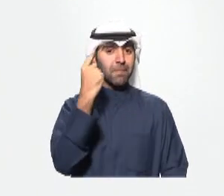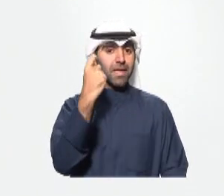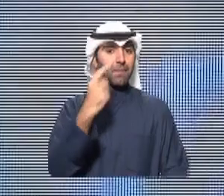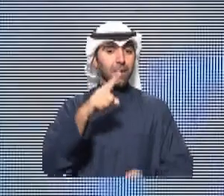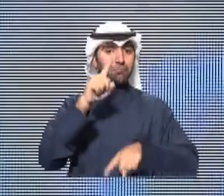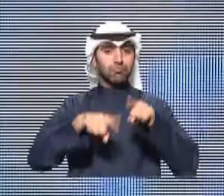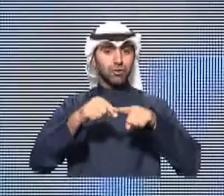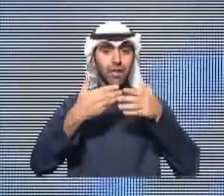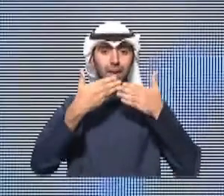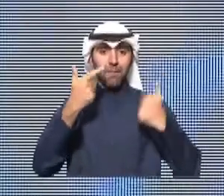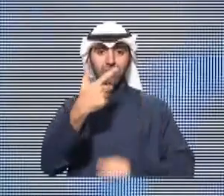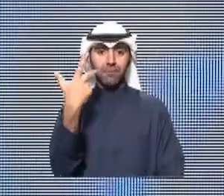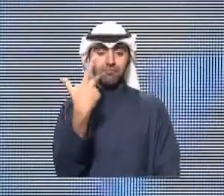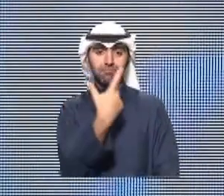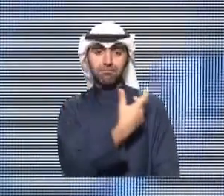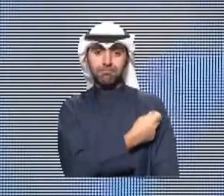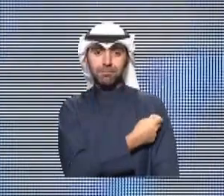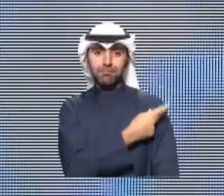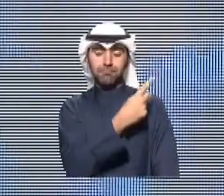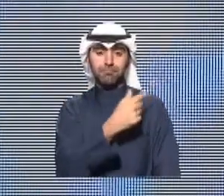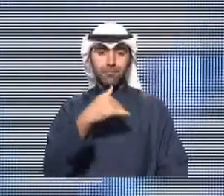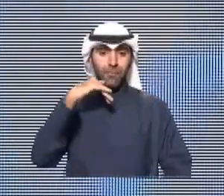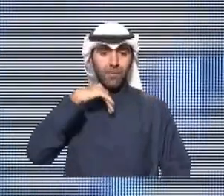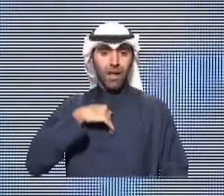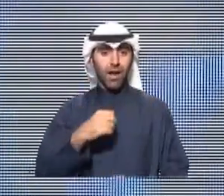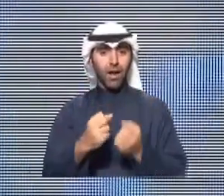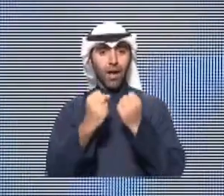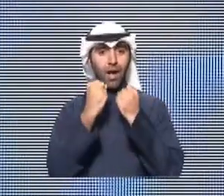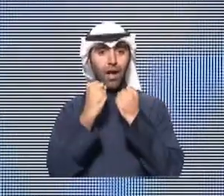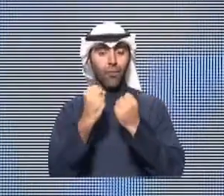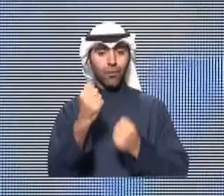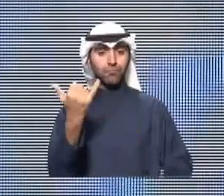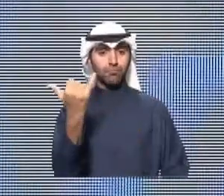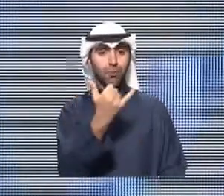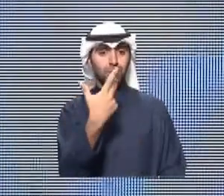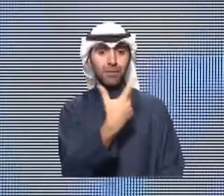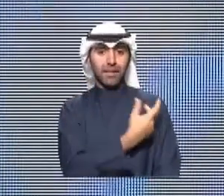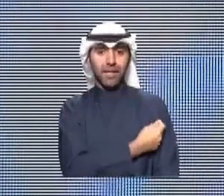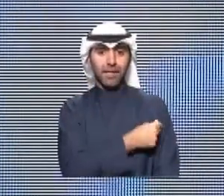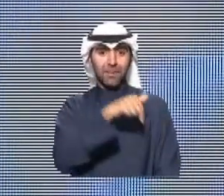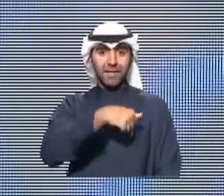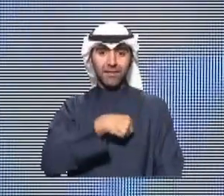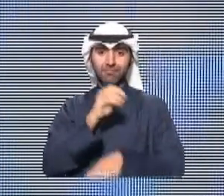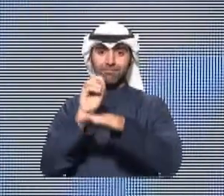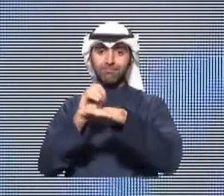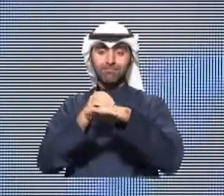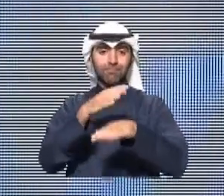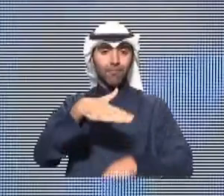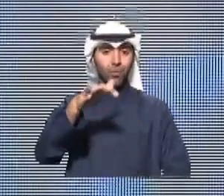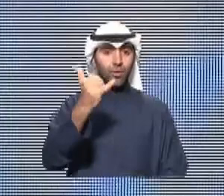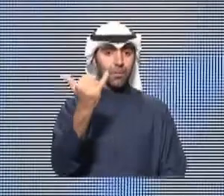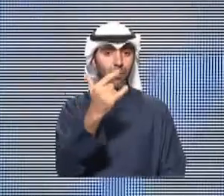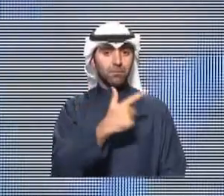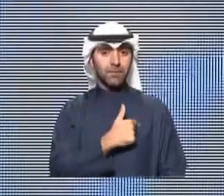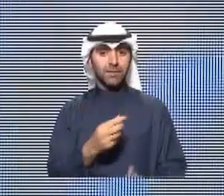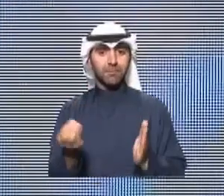الإصابة فإن الأعراض تكون بالغالب أخف فيما لو لم يتم أخذ التطعيم